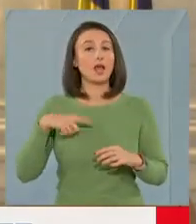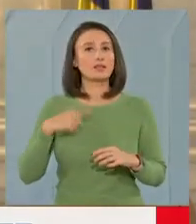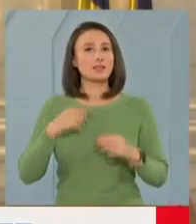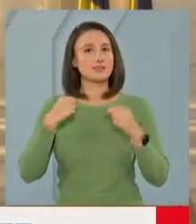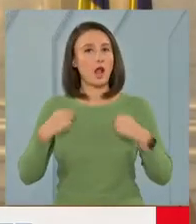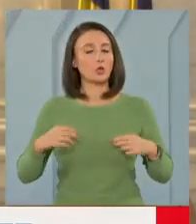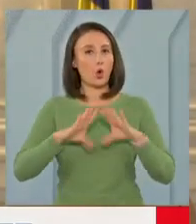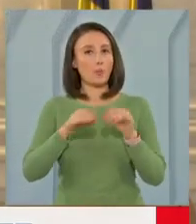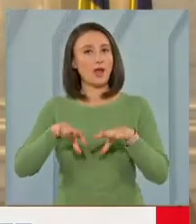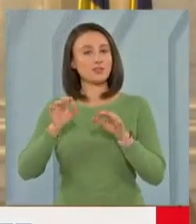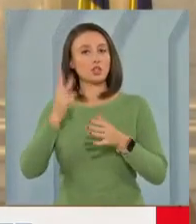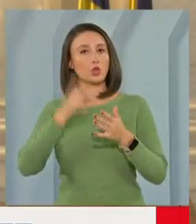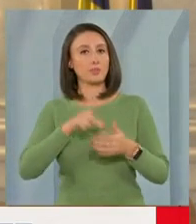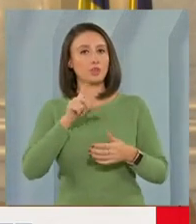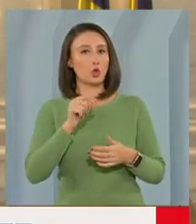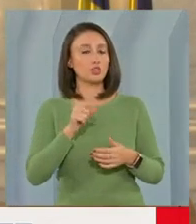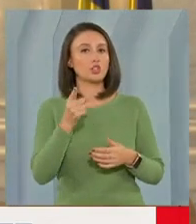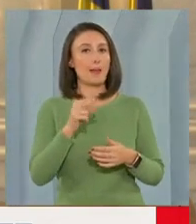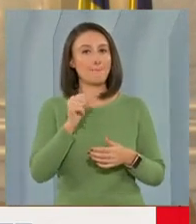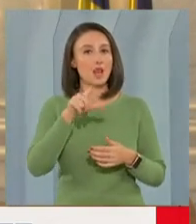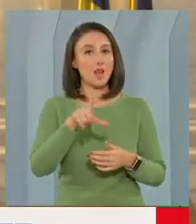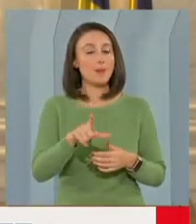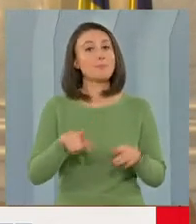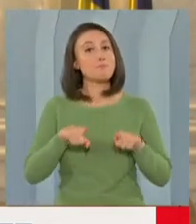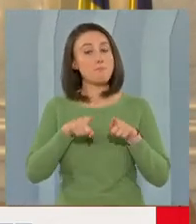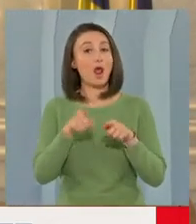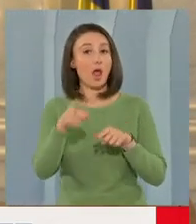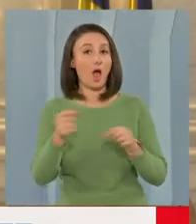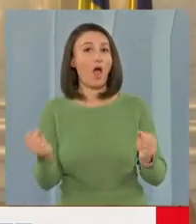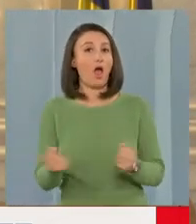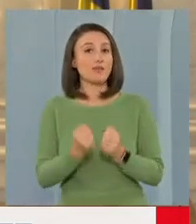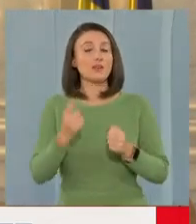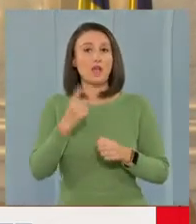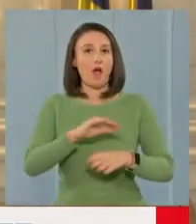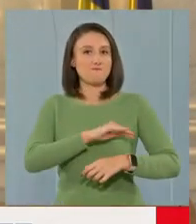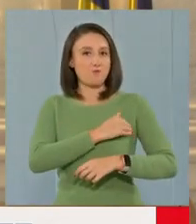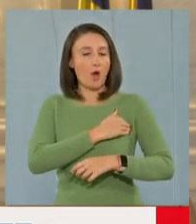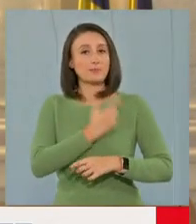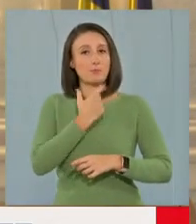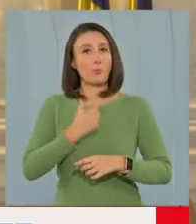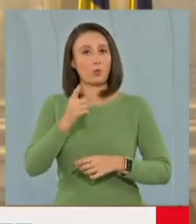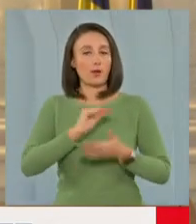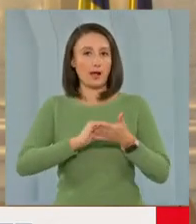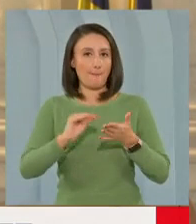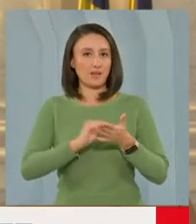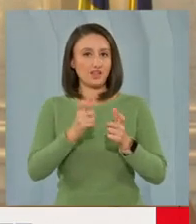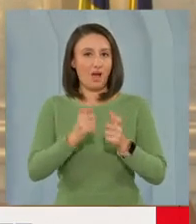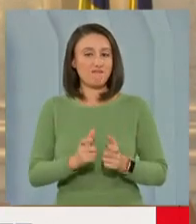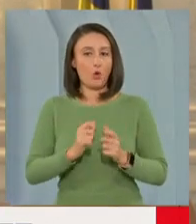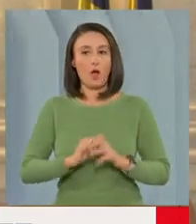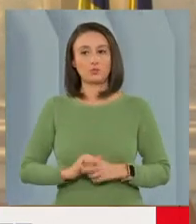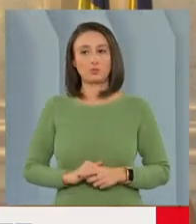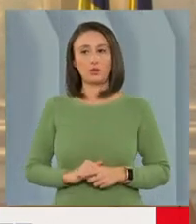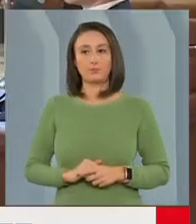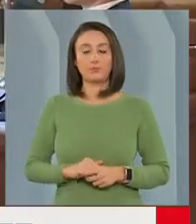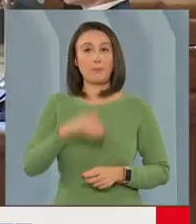este Senator român ales în 2020 din partea PNL în paralel acesta activează și că avocat propriul său Cabinet de avocatură din